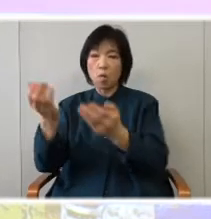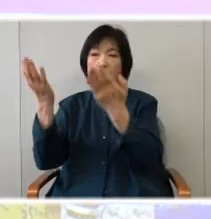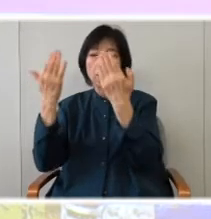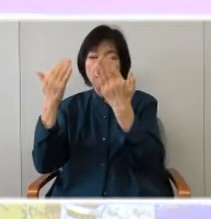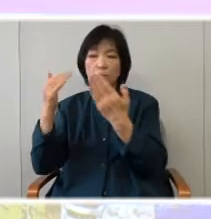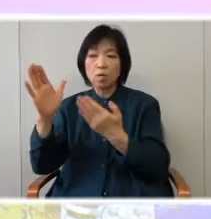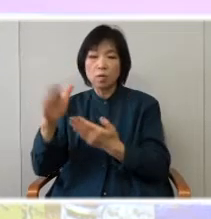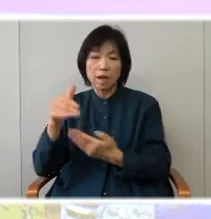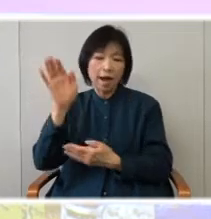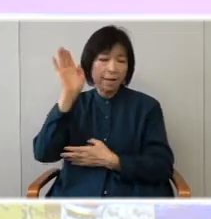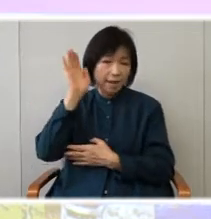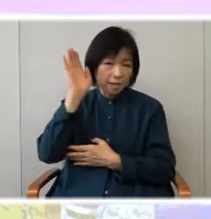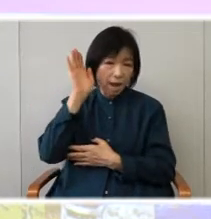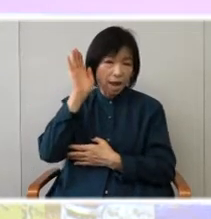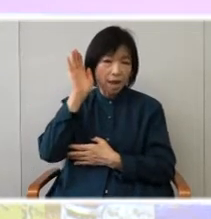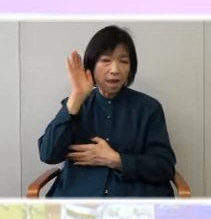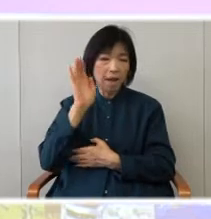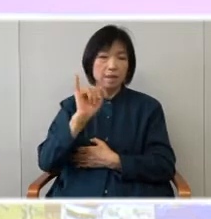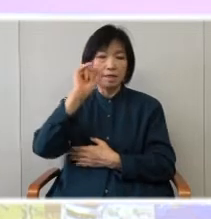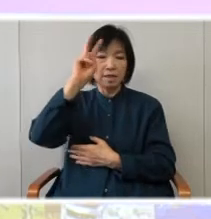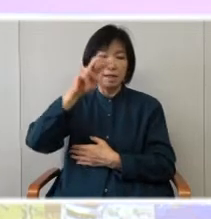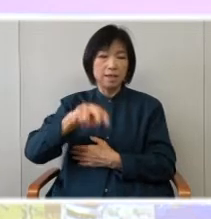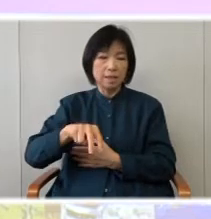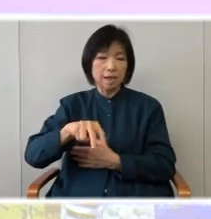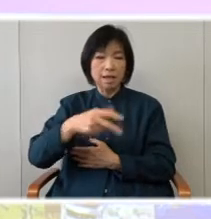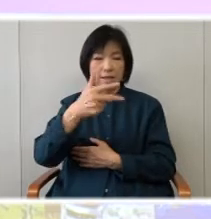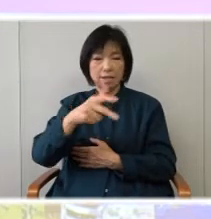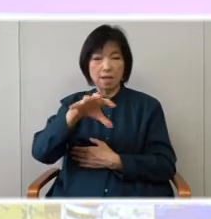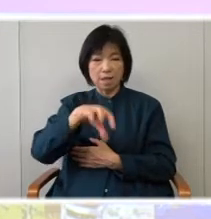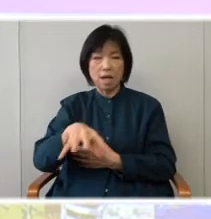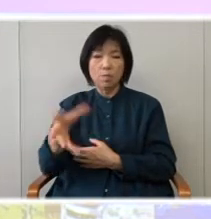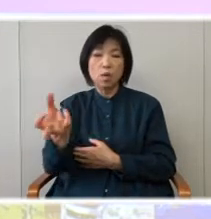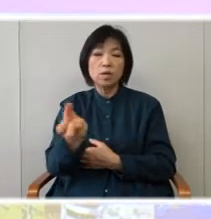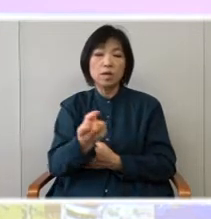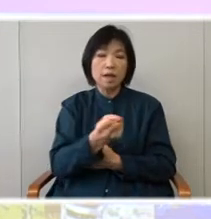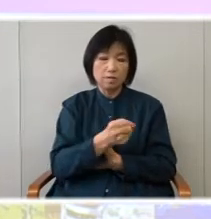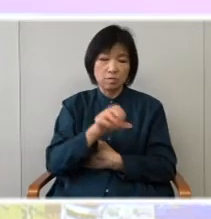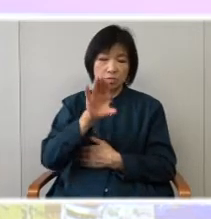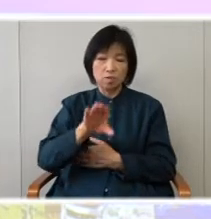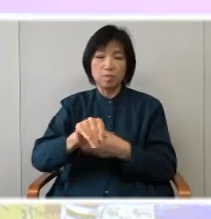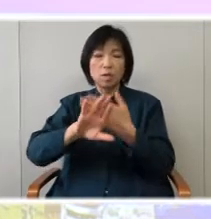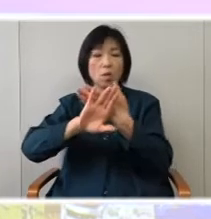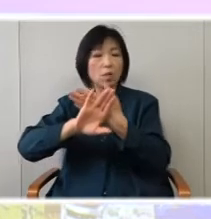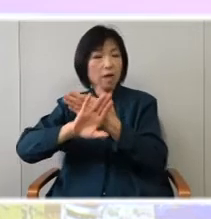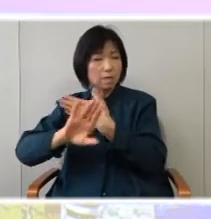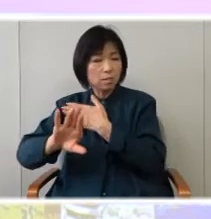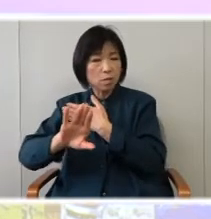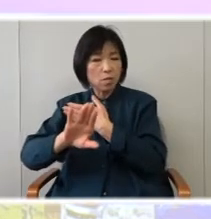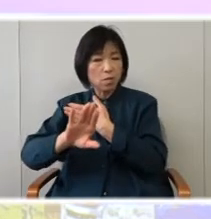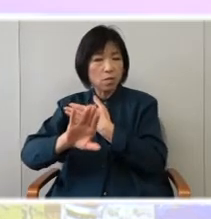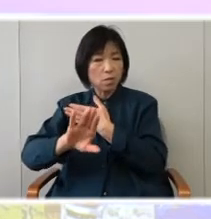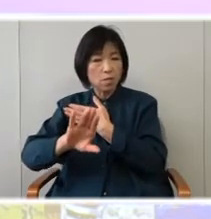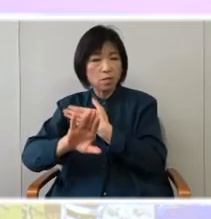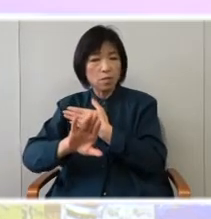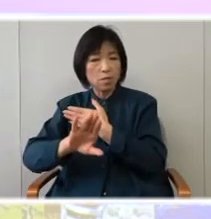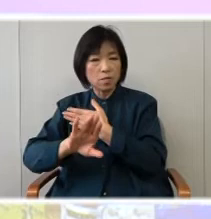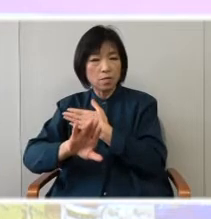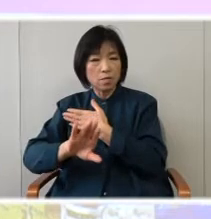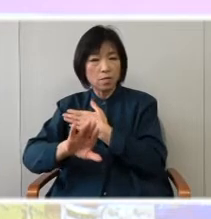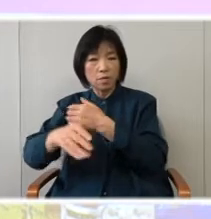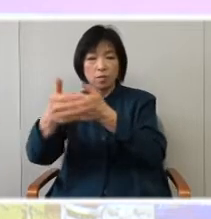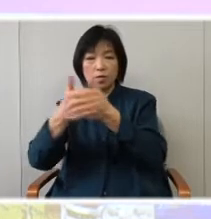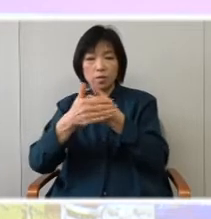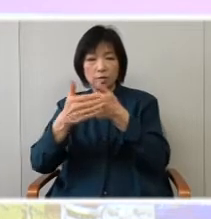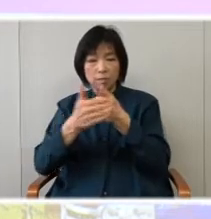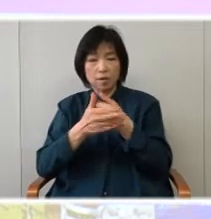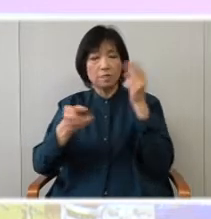って、いなして持っている車のほかにも体験会の目的に賛同する企業にも協力をいただいております